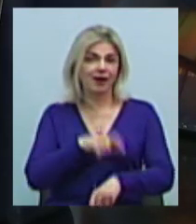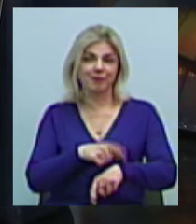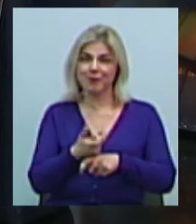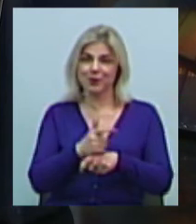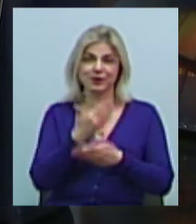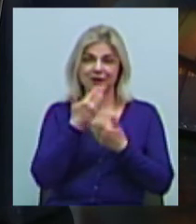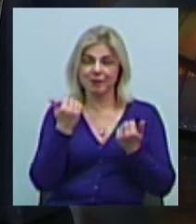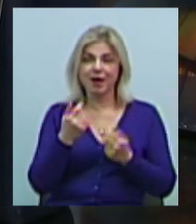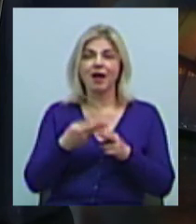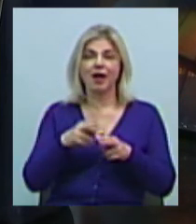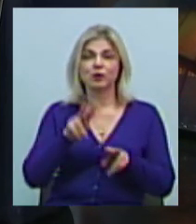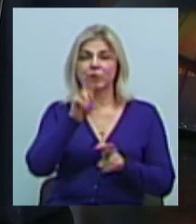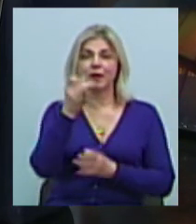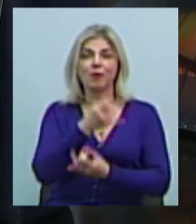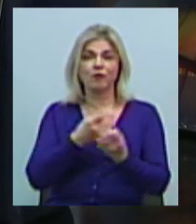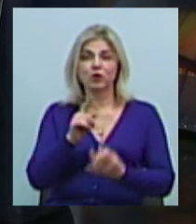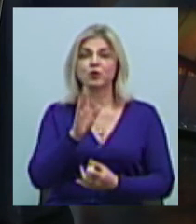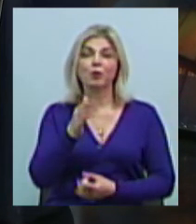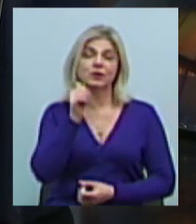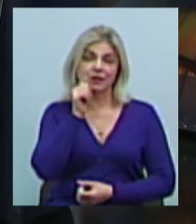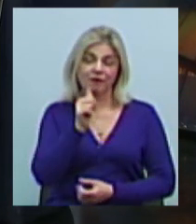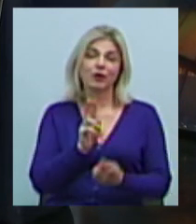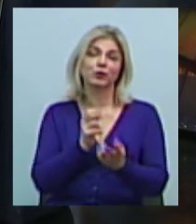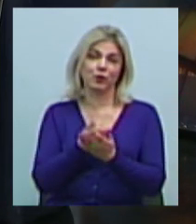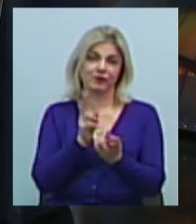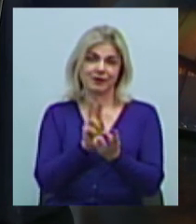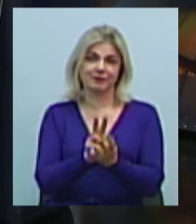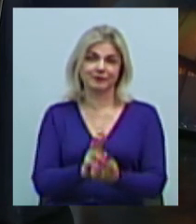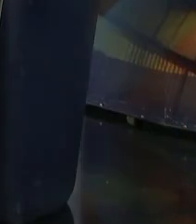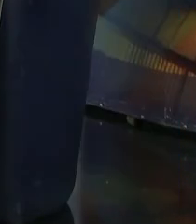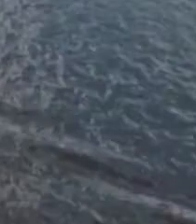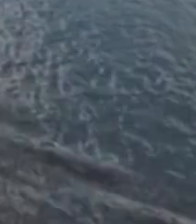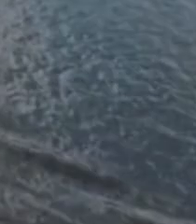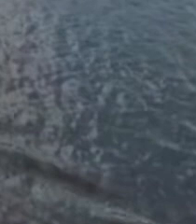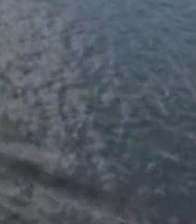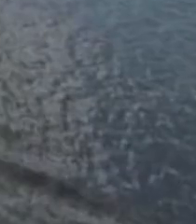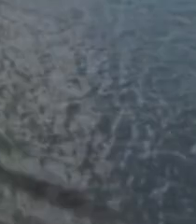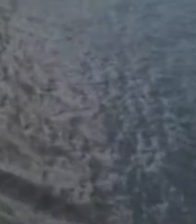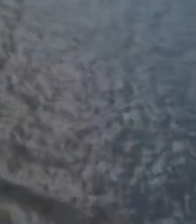Цю тему ми вже обговорили. Що буде завтра, подивимось і побачимо. На все добре. Добре.